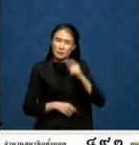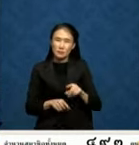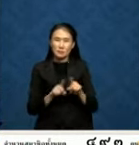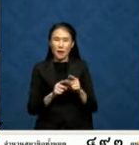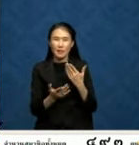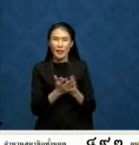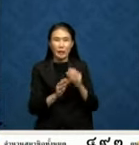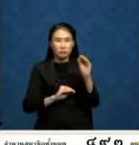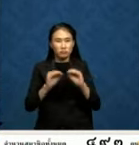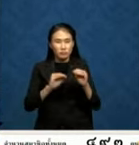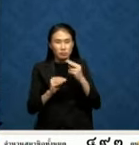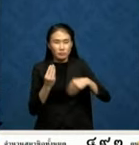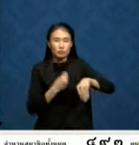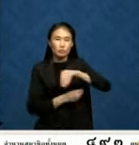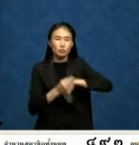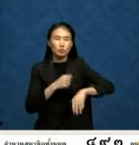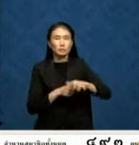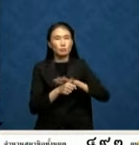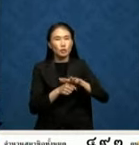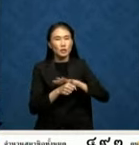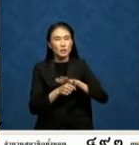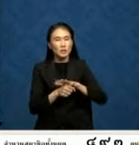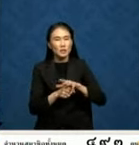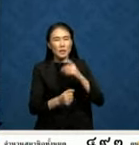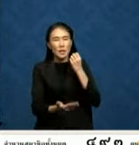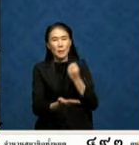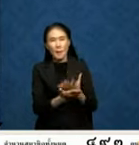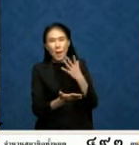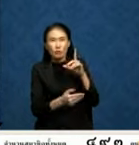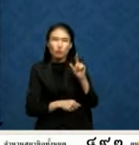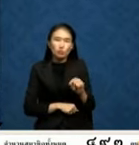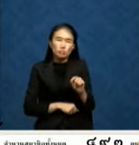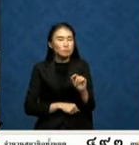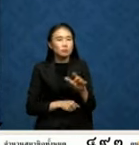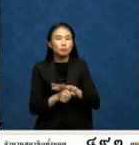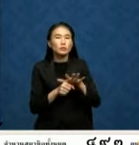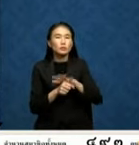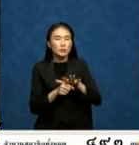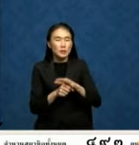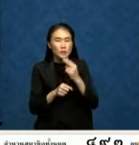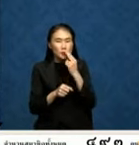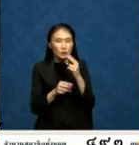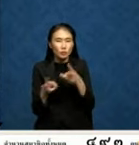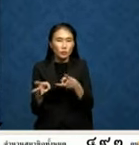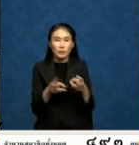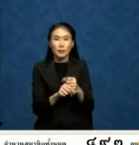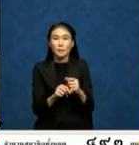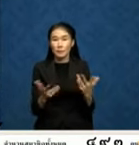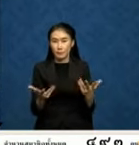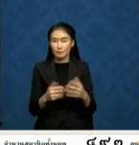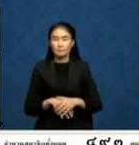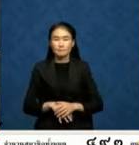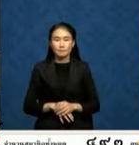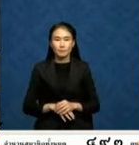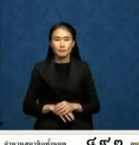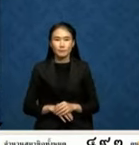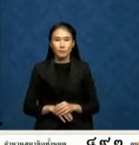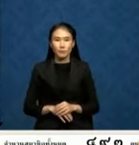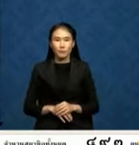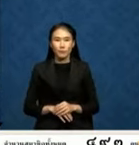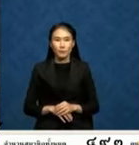นี่ยอยู่ในสภาวะที่ไม่ก่อให้เกิดความเดือดร้อนนะครับกับพี่น้องประชาชนสิ่งแรกนะครับ